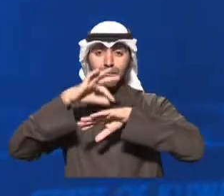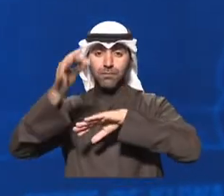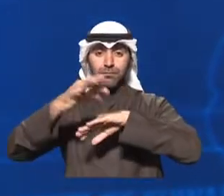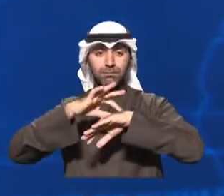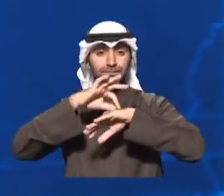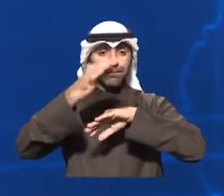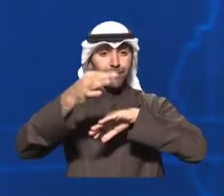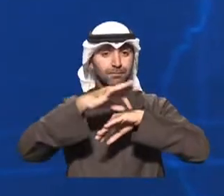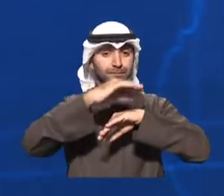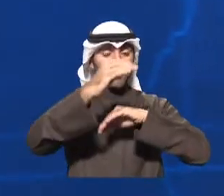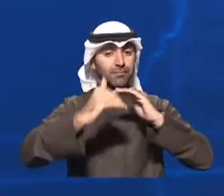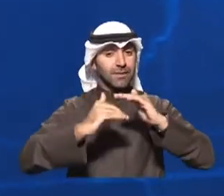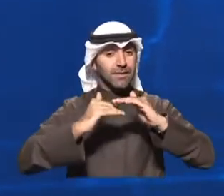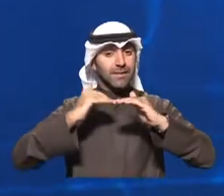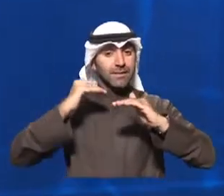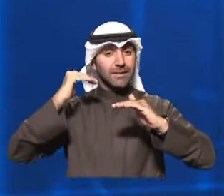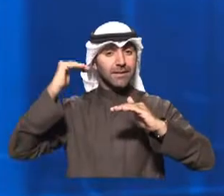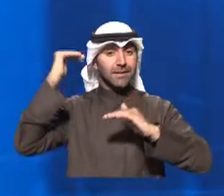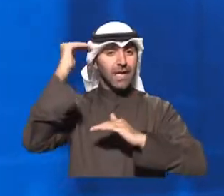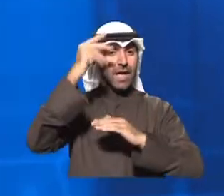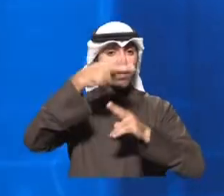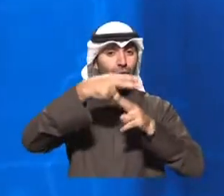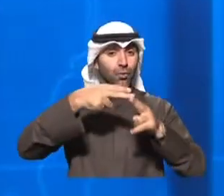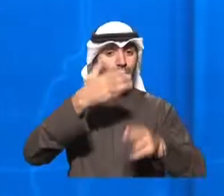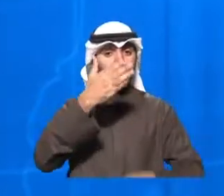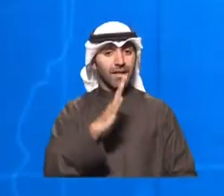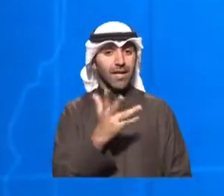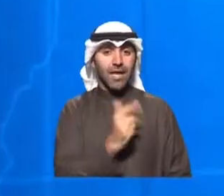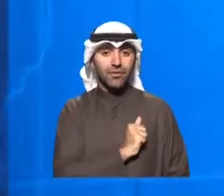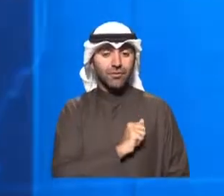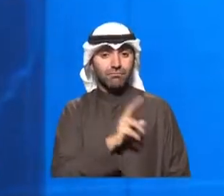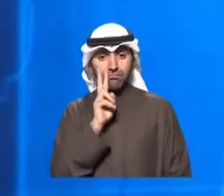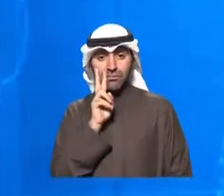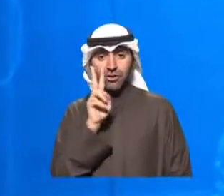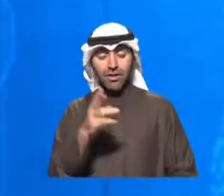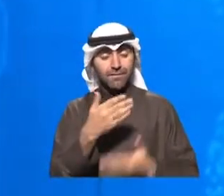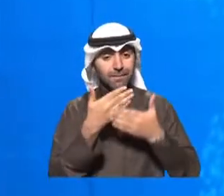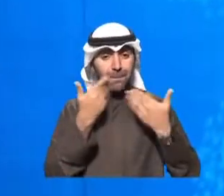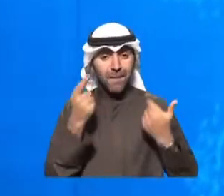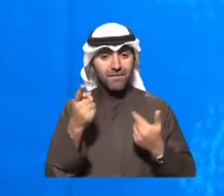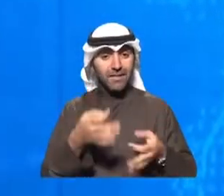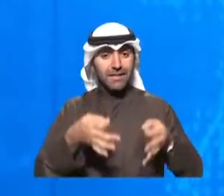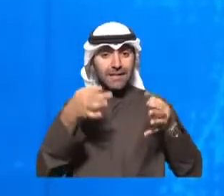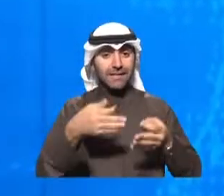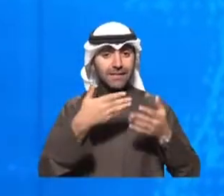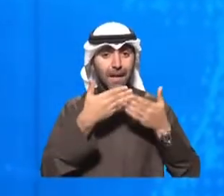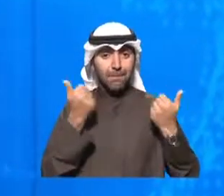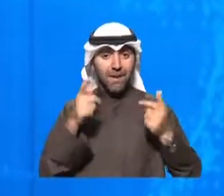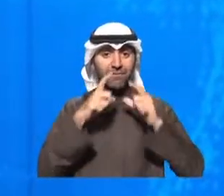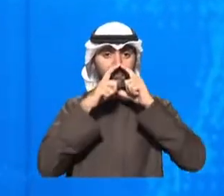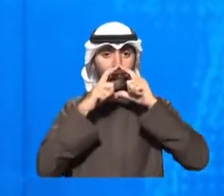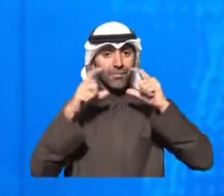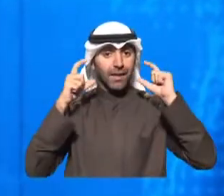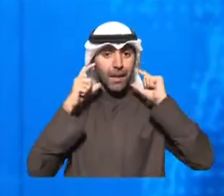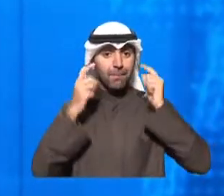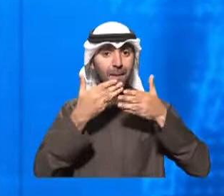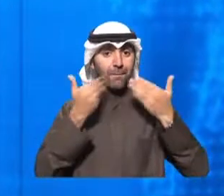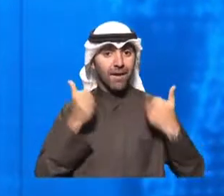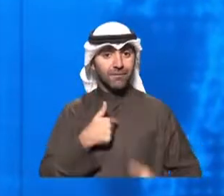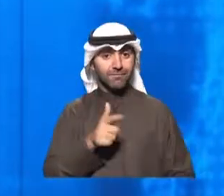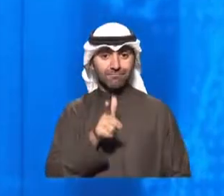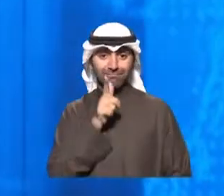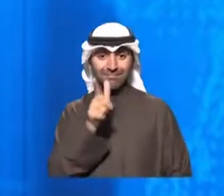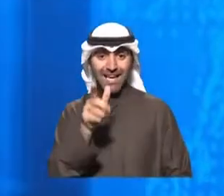نتيجة التهاون وعدم الالتزام بالاشتراطات الصحية، قد يكون من البعض أو من غالبية عظمى ولكن ليس